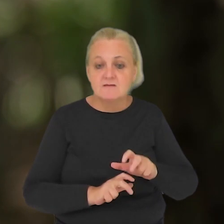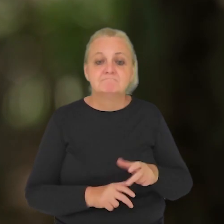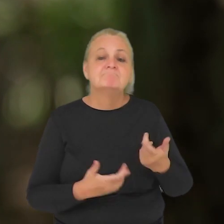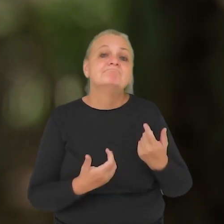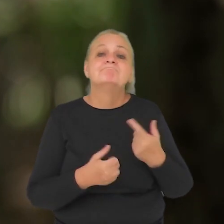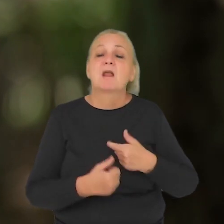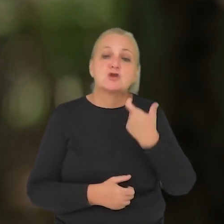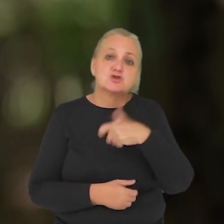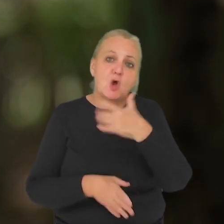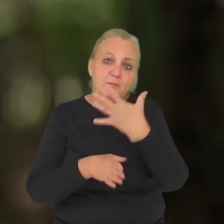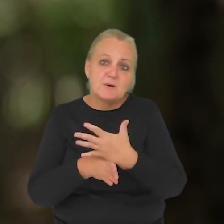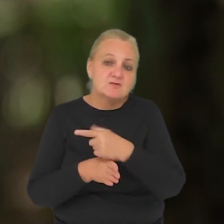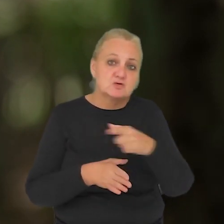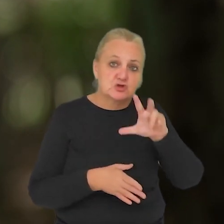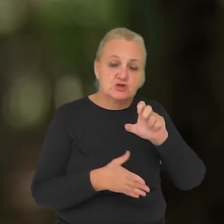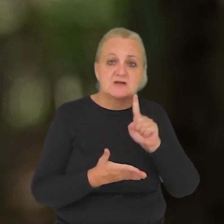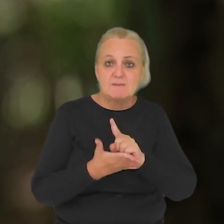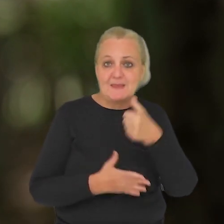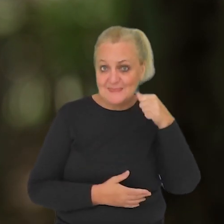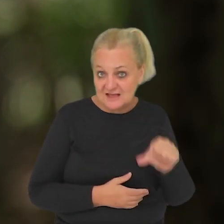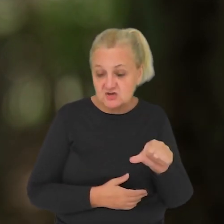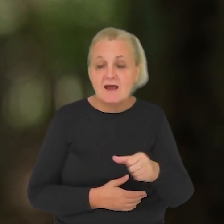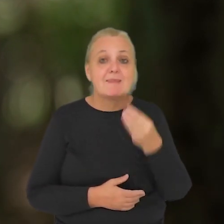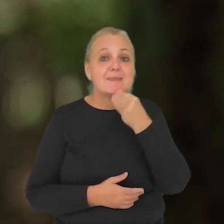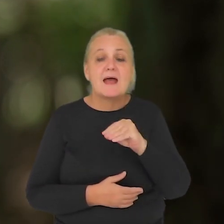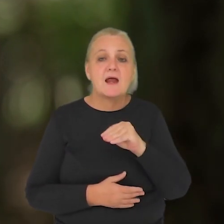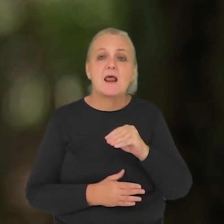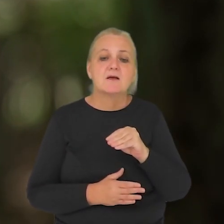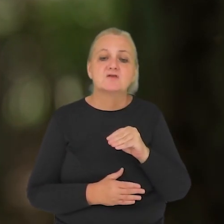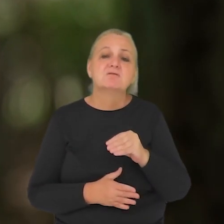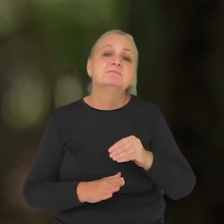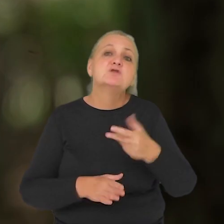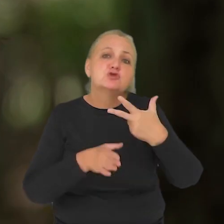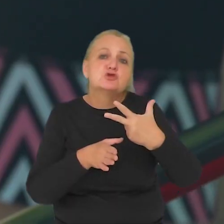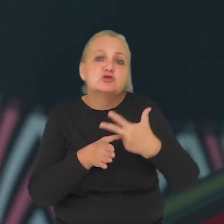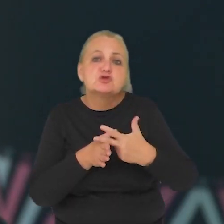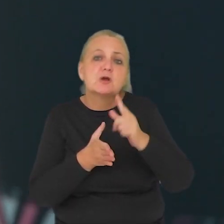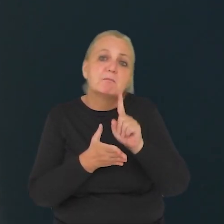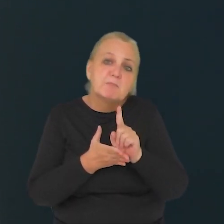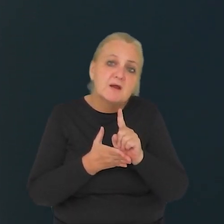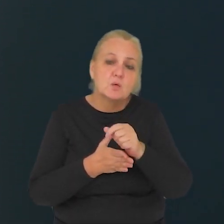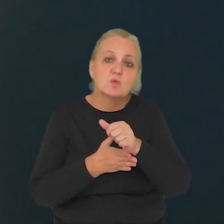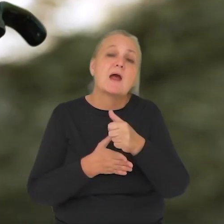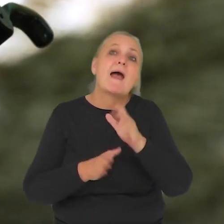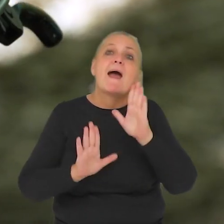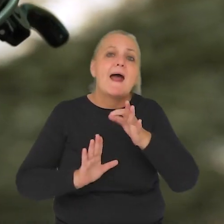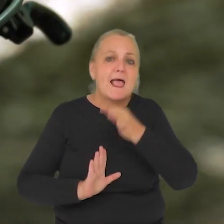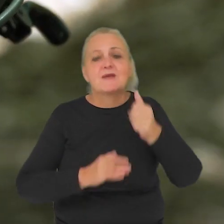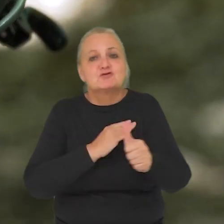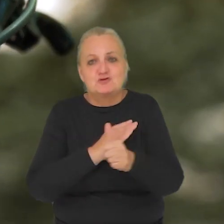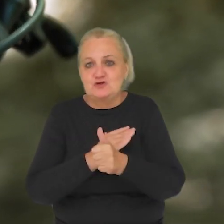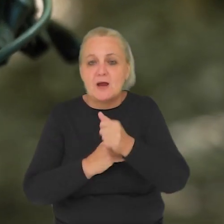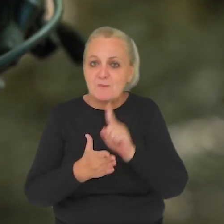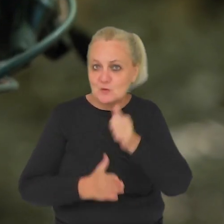się w ilości 150-300 minut tygodniowo, najlepiej nie mniej niż 30 minut, a jeszcze